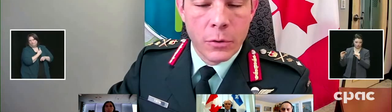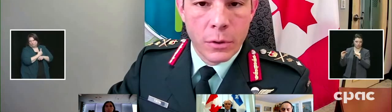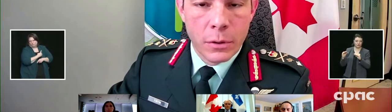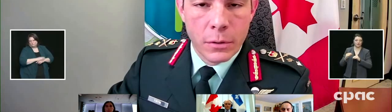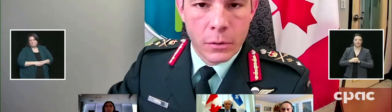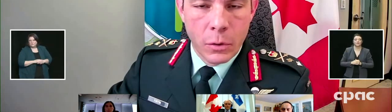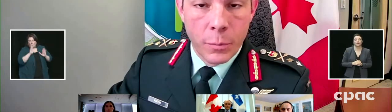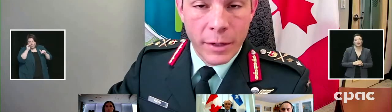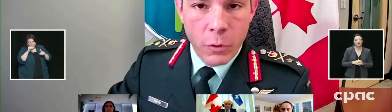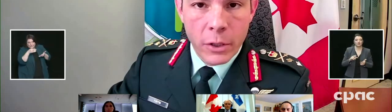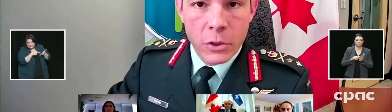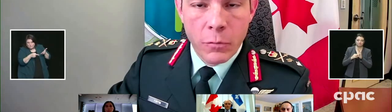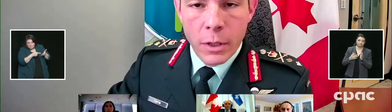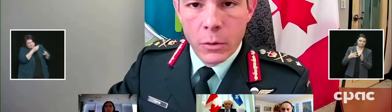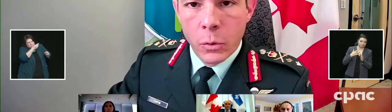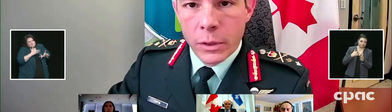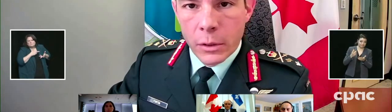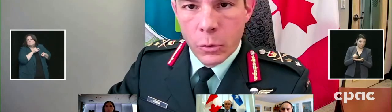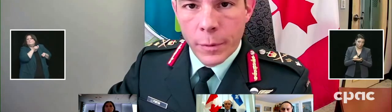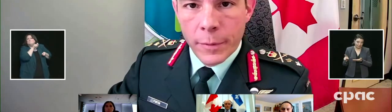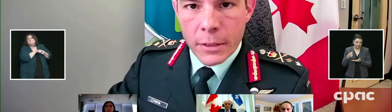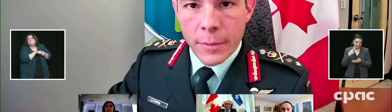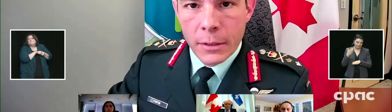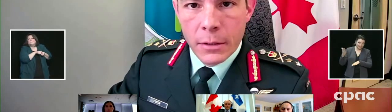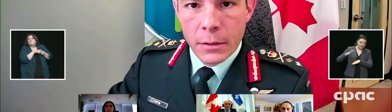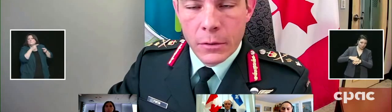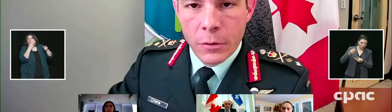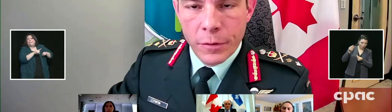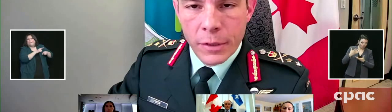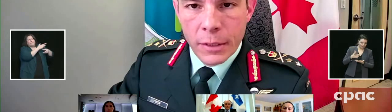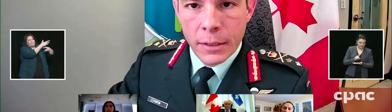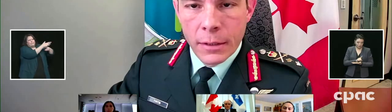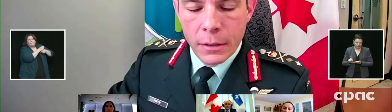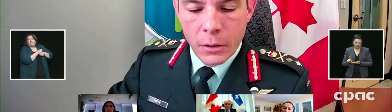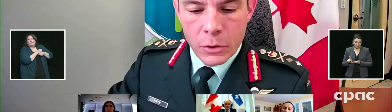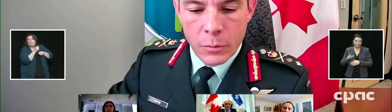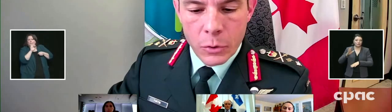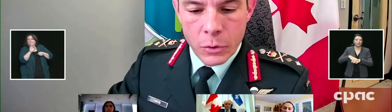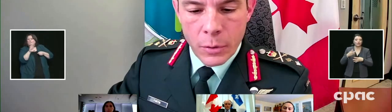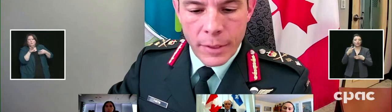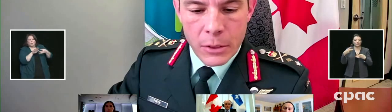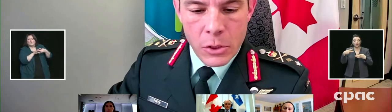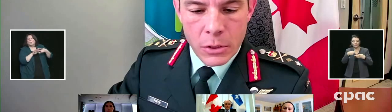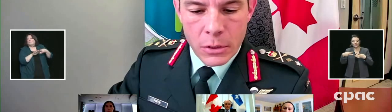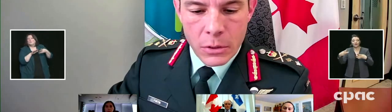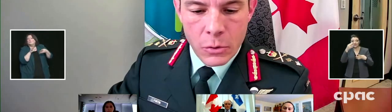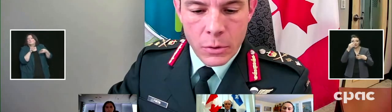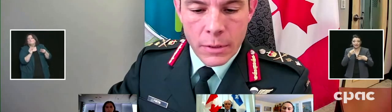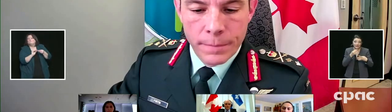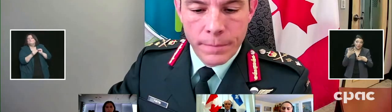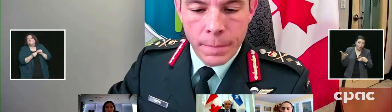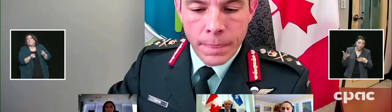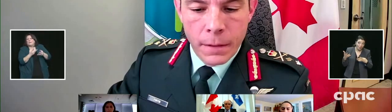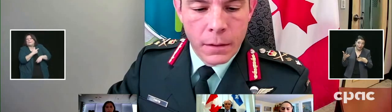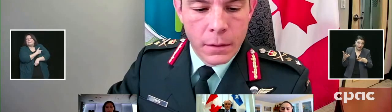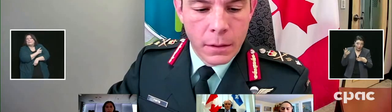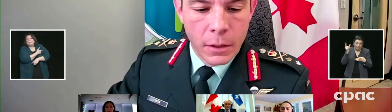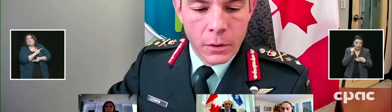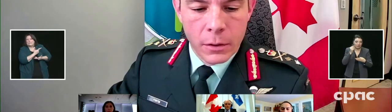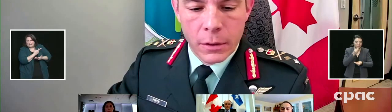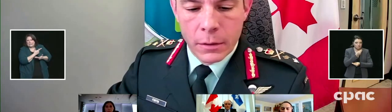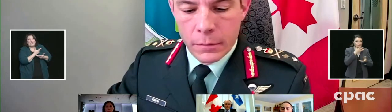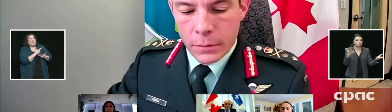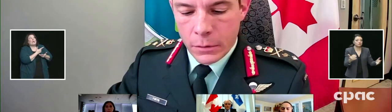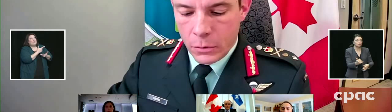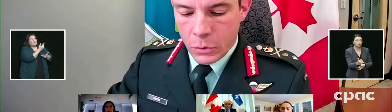livraisons, on prévoit recevoir au cours des 2 premières semaines de février. On sera en mesure de partager ça d'ici jeudi.